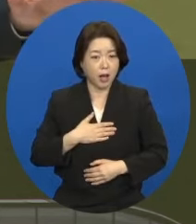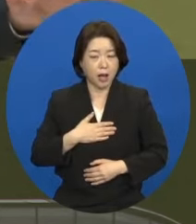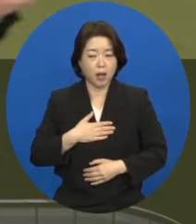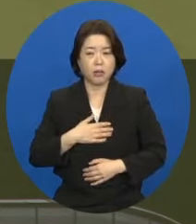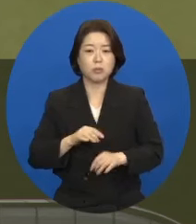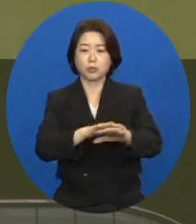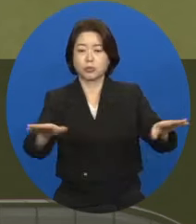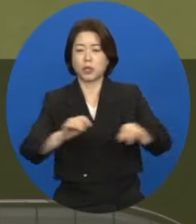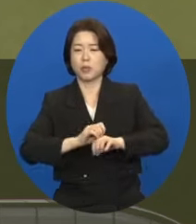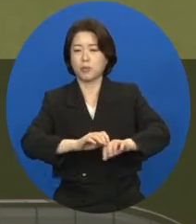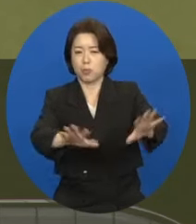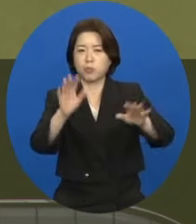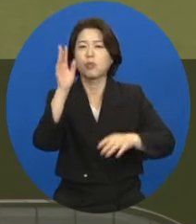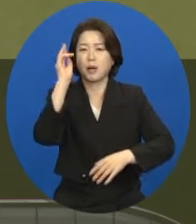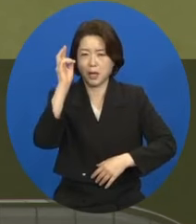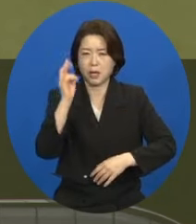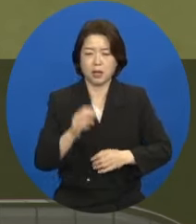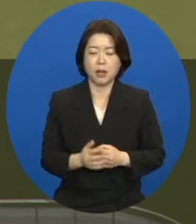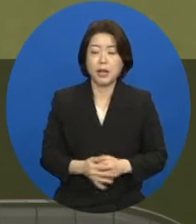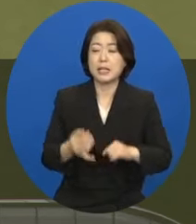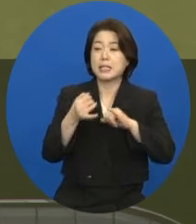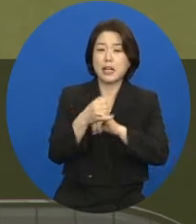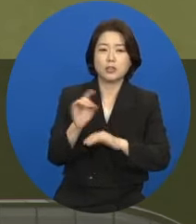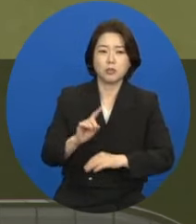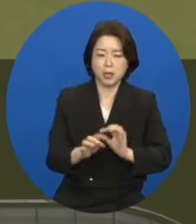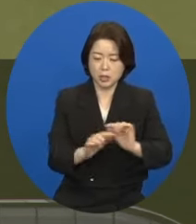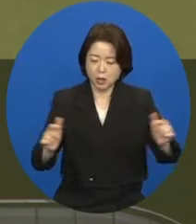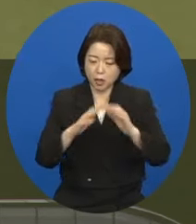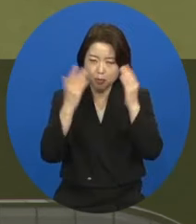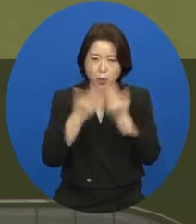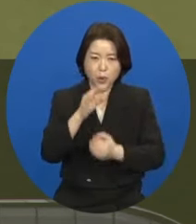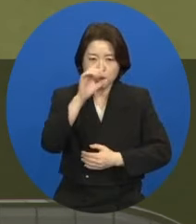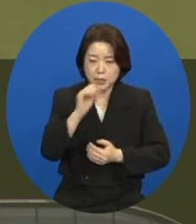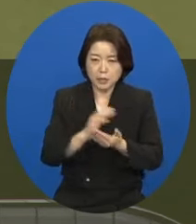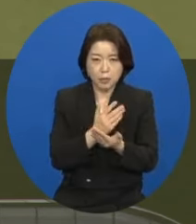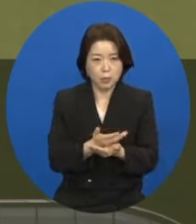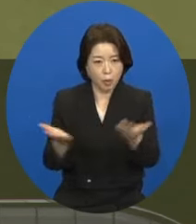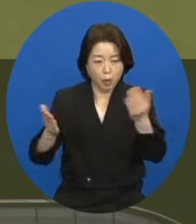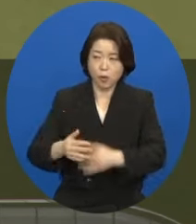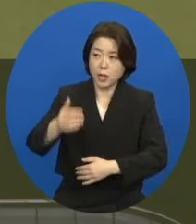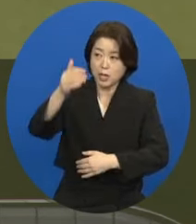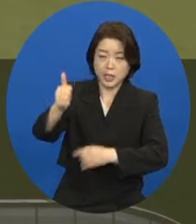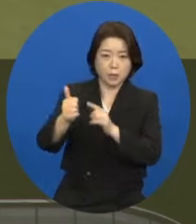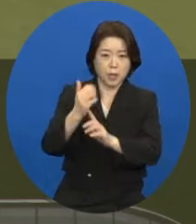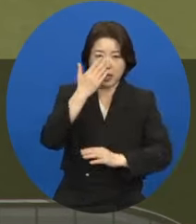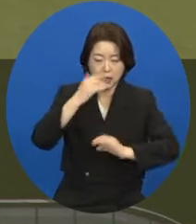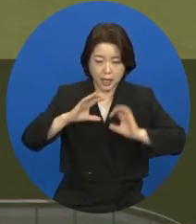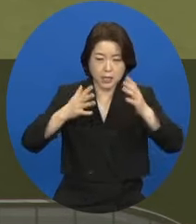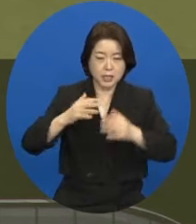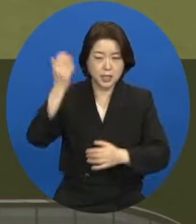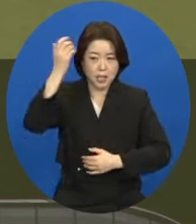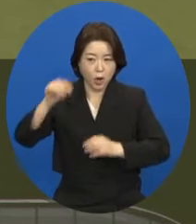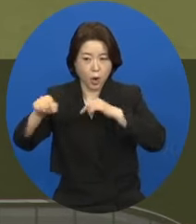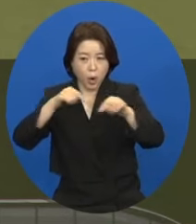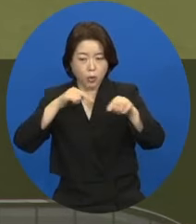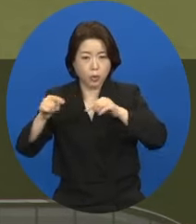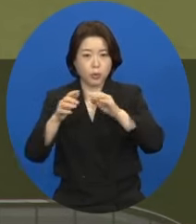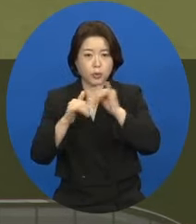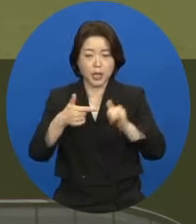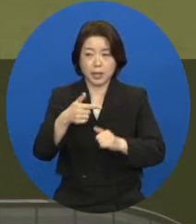거예요. 약속하는데 뭘 약속했냐? 온갖 좋은 일을 모두 베푸셔서 장군님을 이스라엘의 영도자